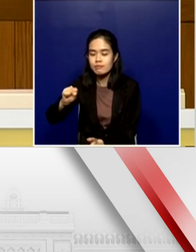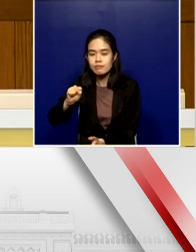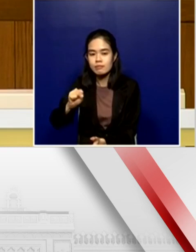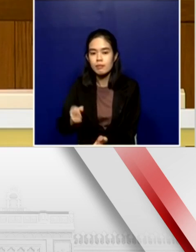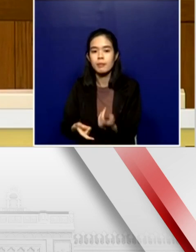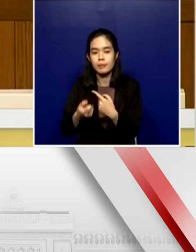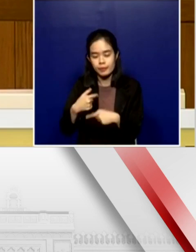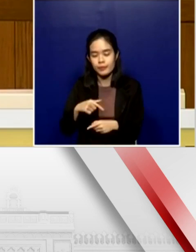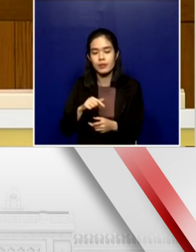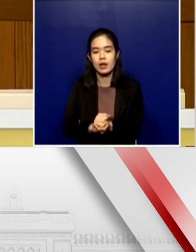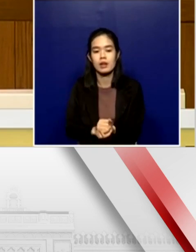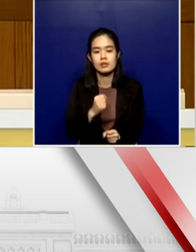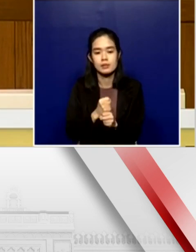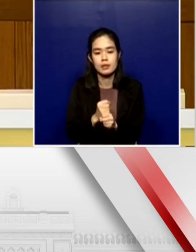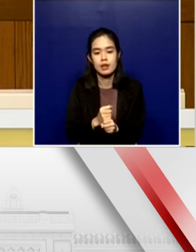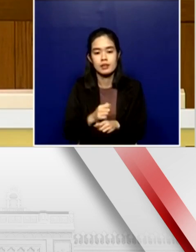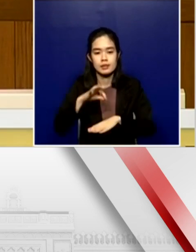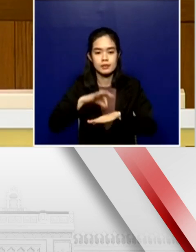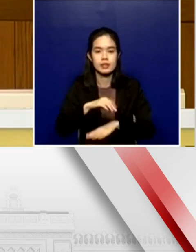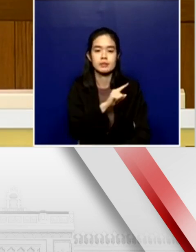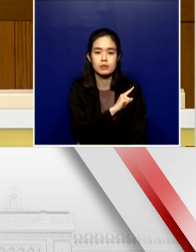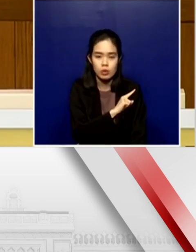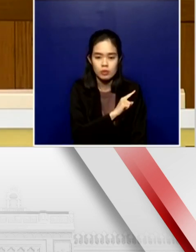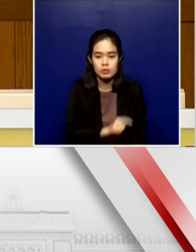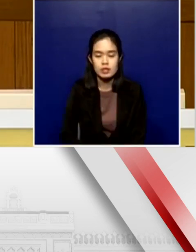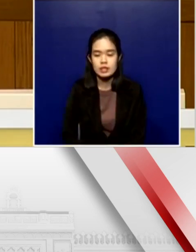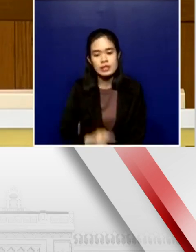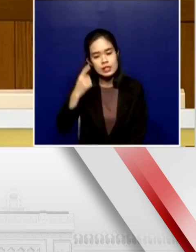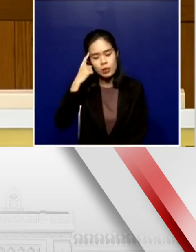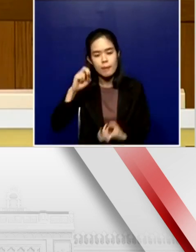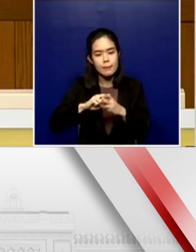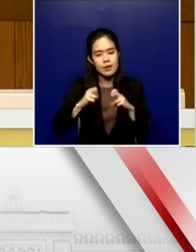วนะผมยืนยันว่าเกี่ยวข้องกับใครกันเหมือนกันทั้งหมดนะขอบคุณครับ